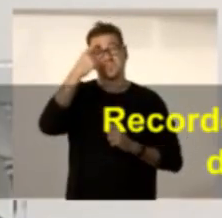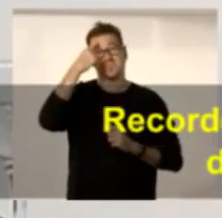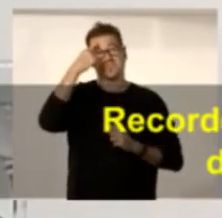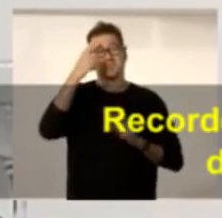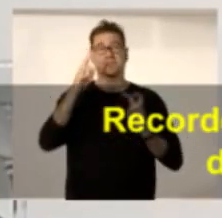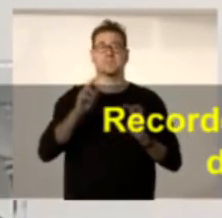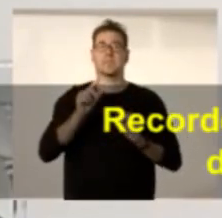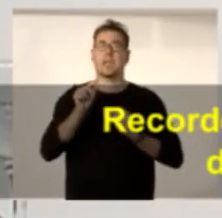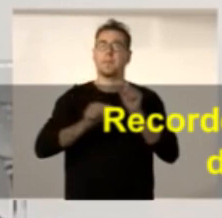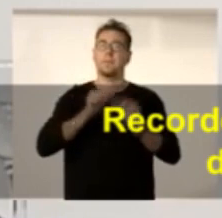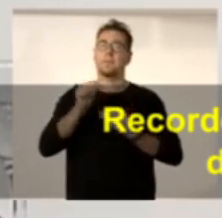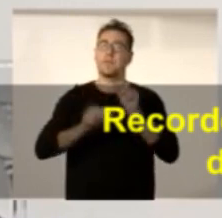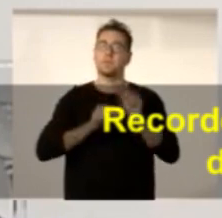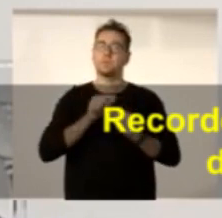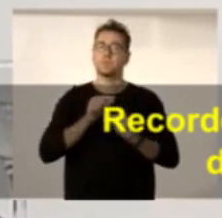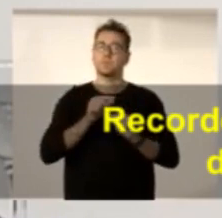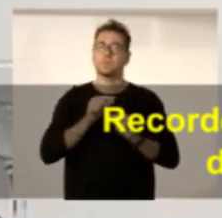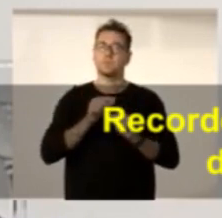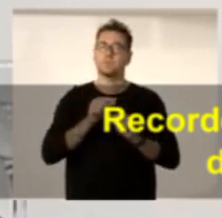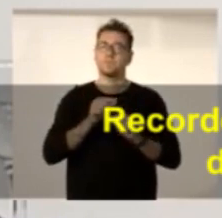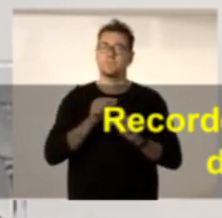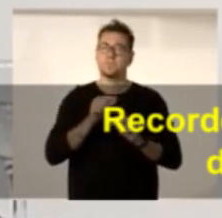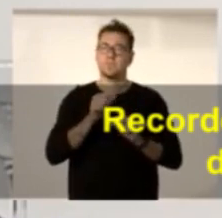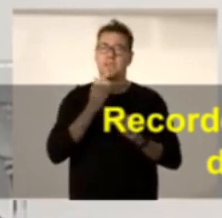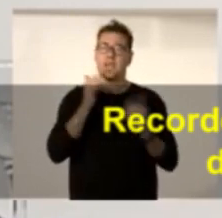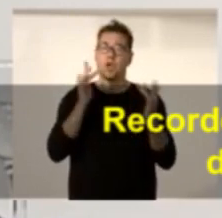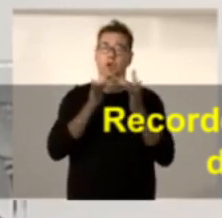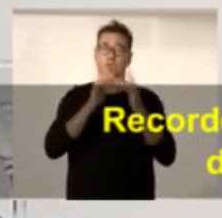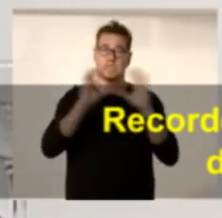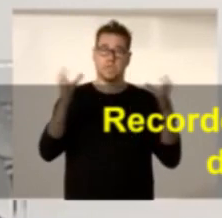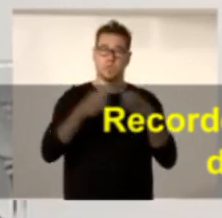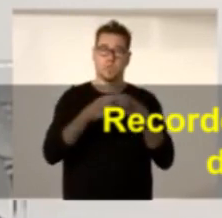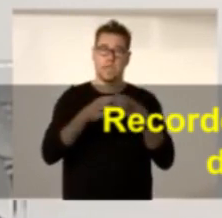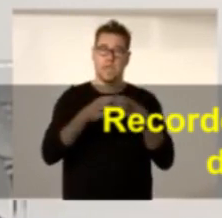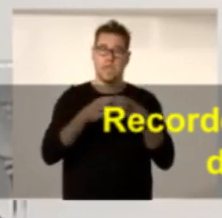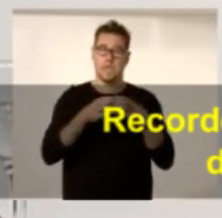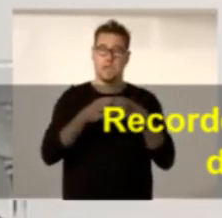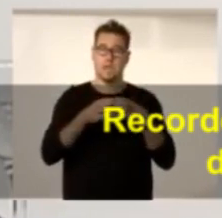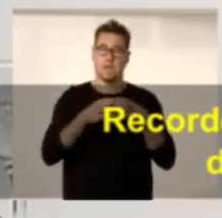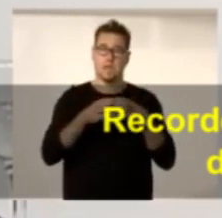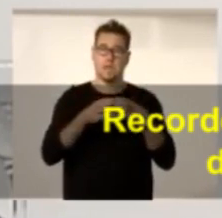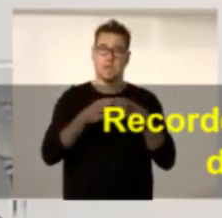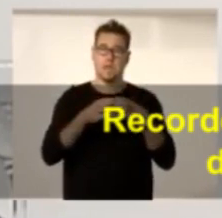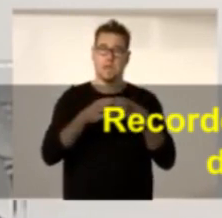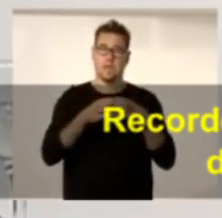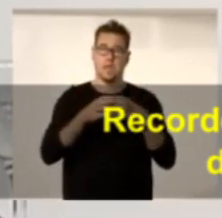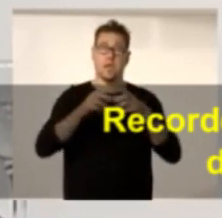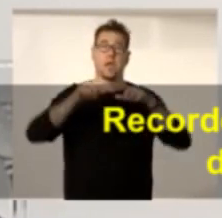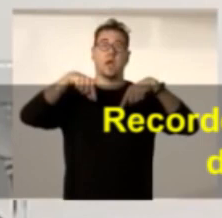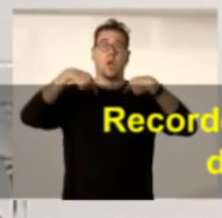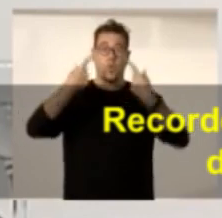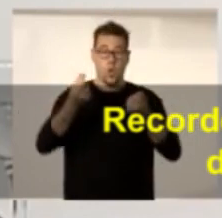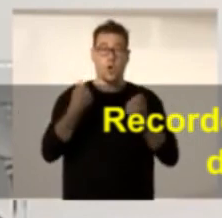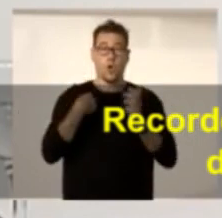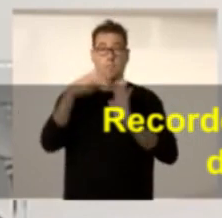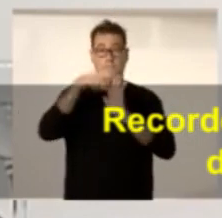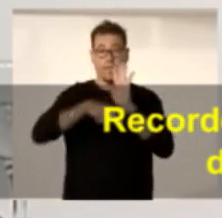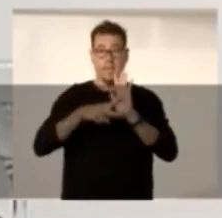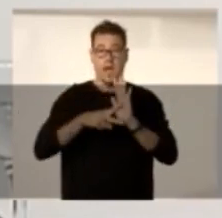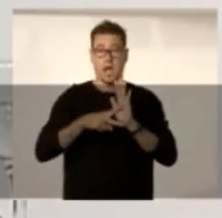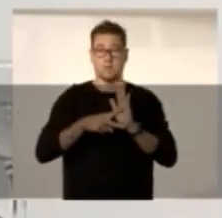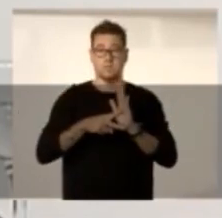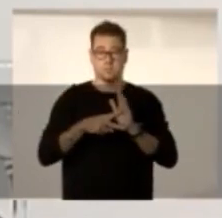quan el virus entra en contagi comunitari, després hem d'anar a mesures molt